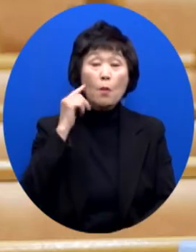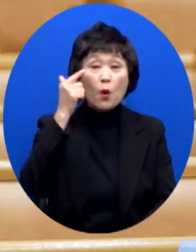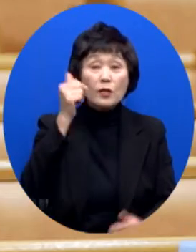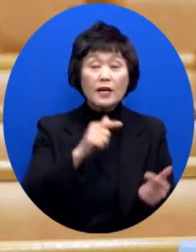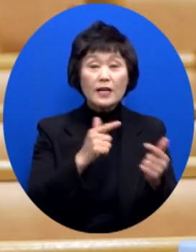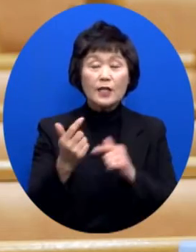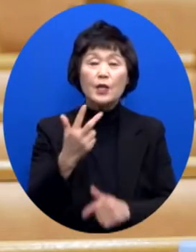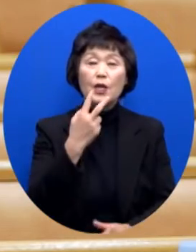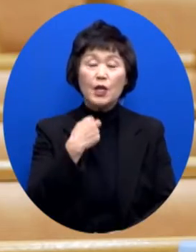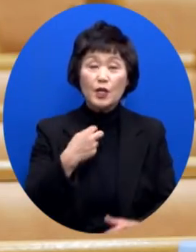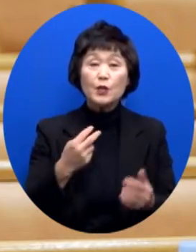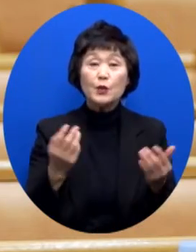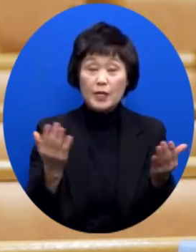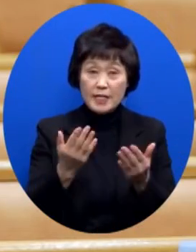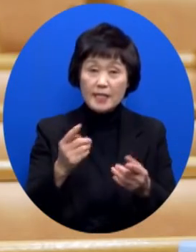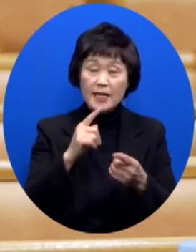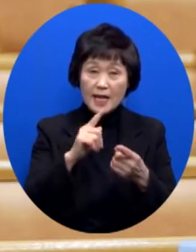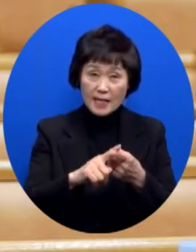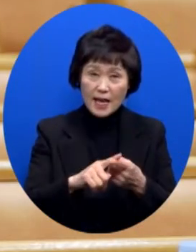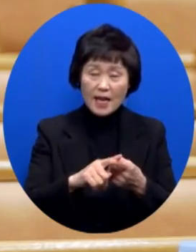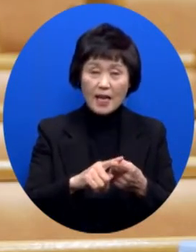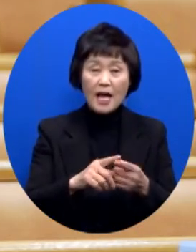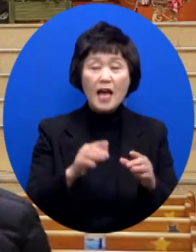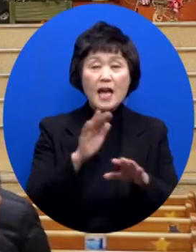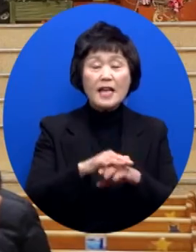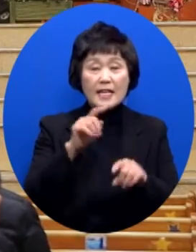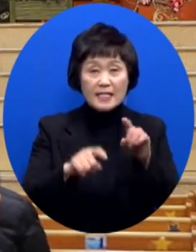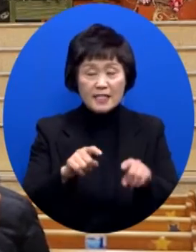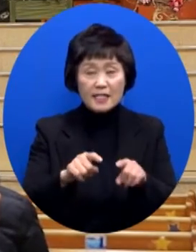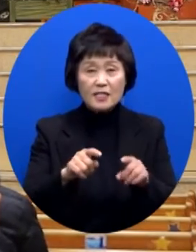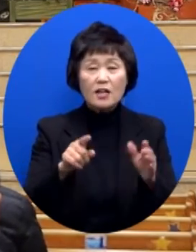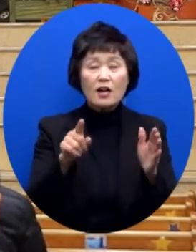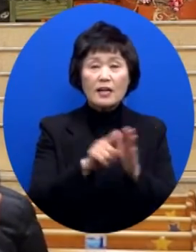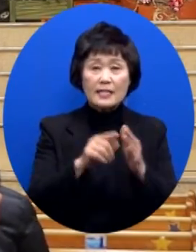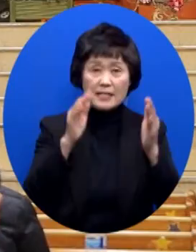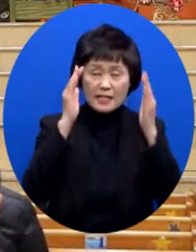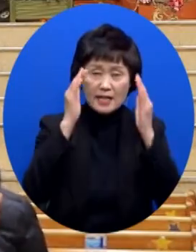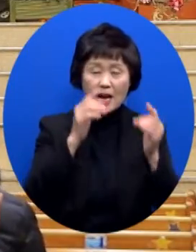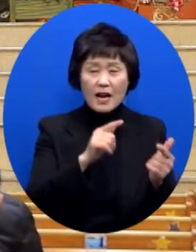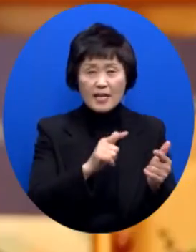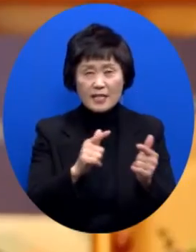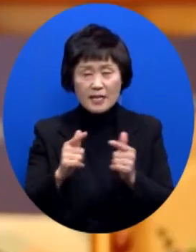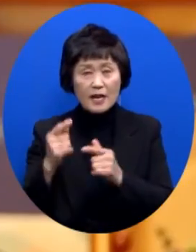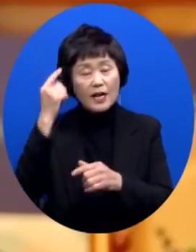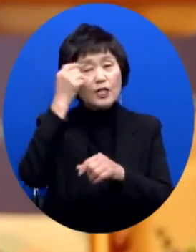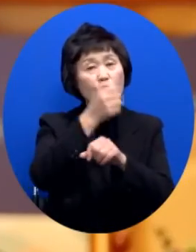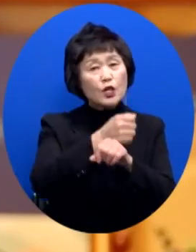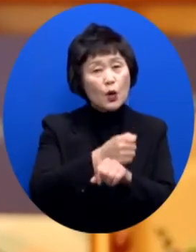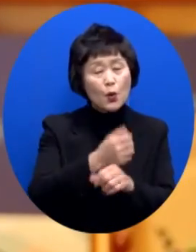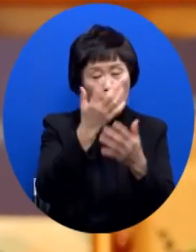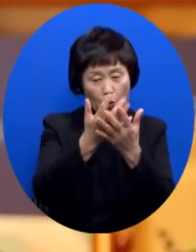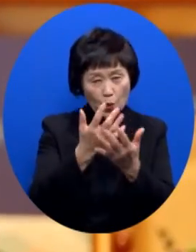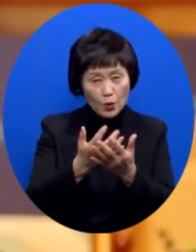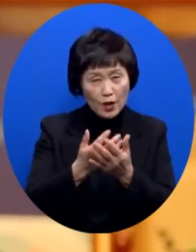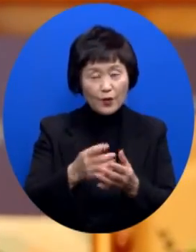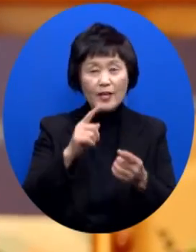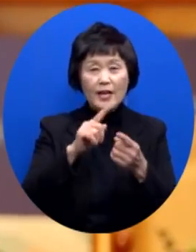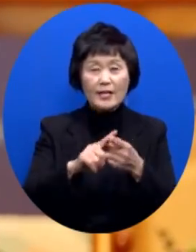신학과 조직신학 구약 신학 사회적 목회 관점의 수에 다양한 연구 자료와 의견을 나누었습니다